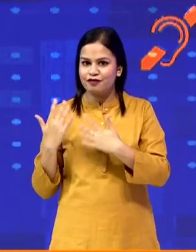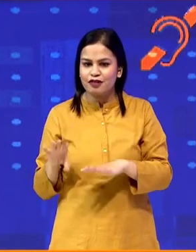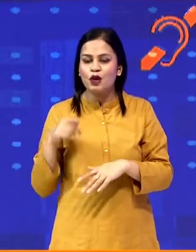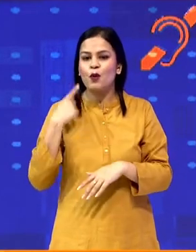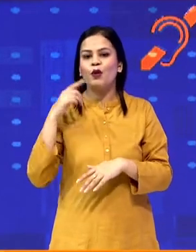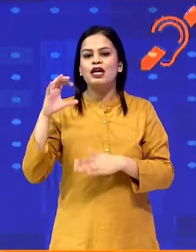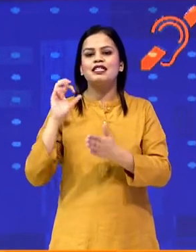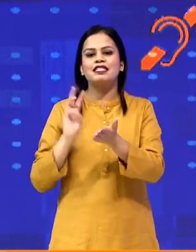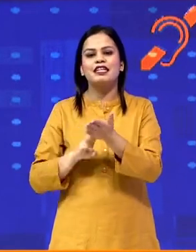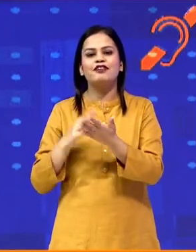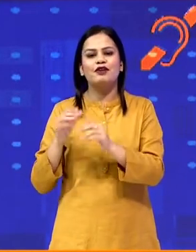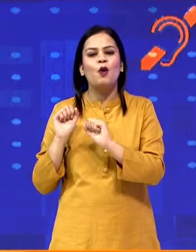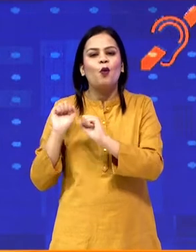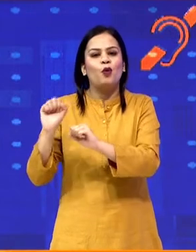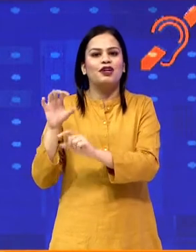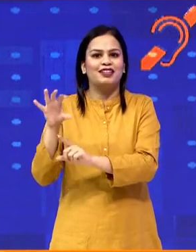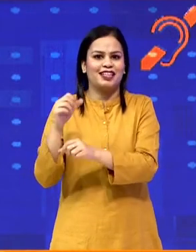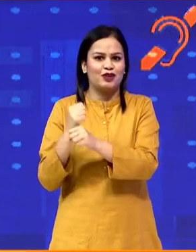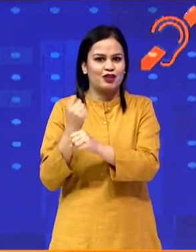के मिनिस्टर